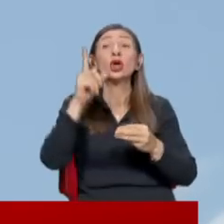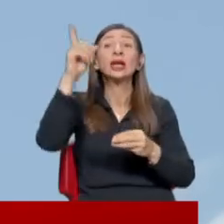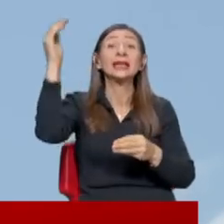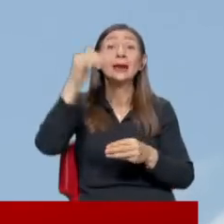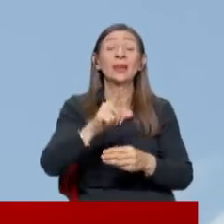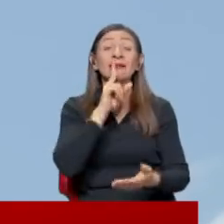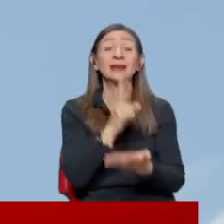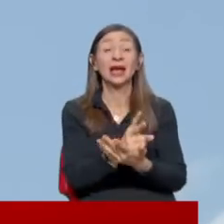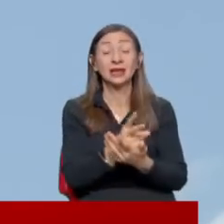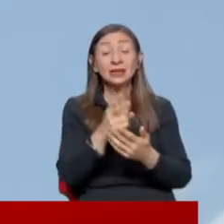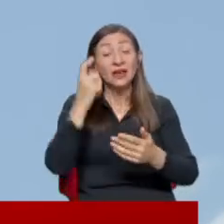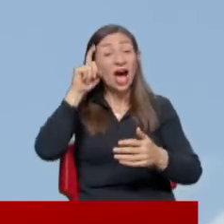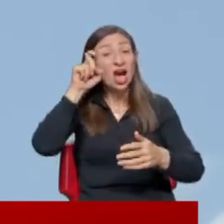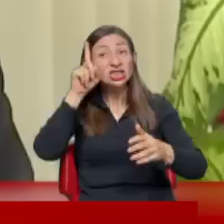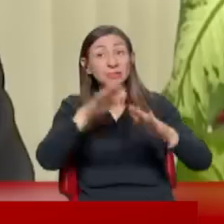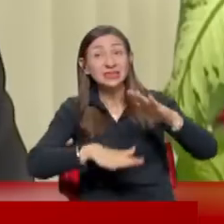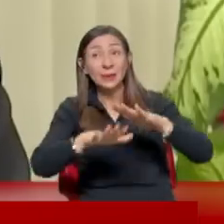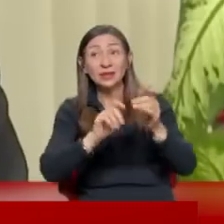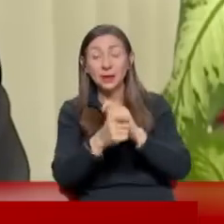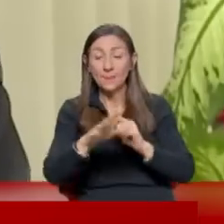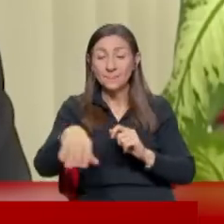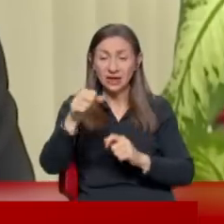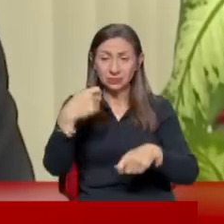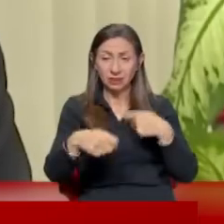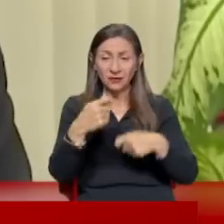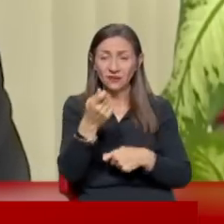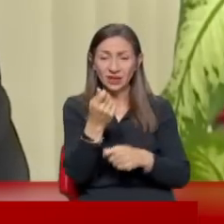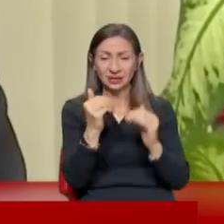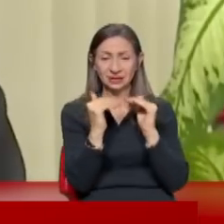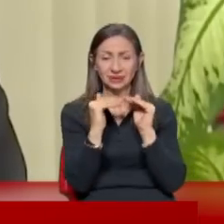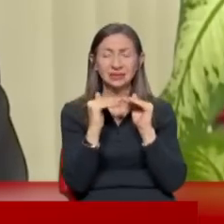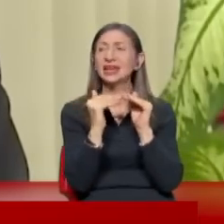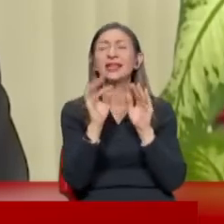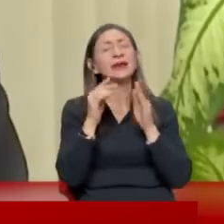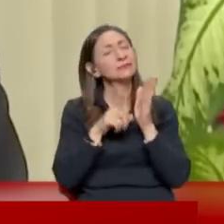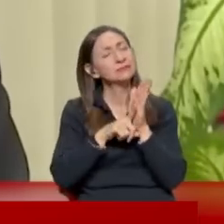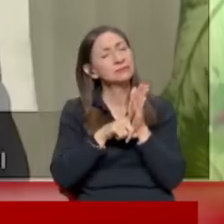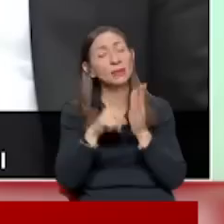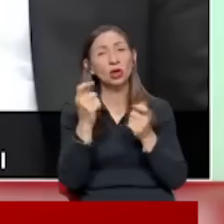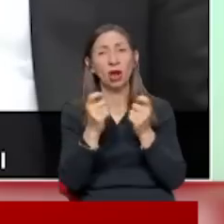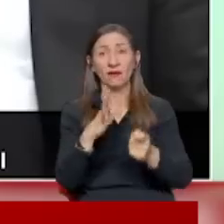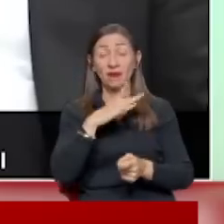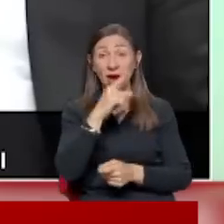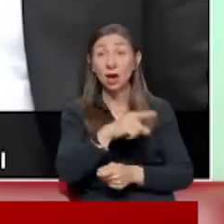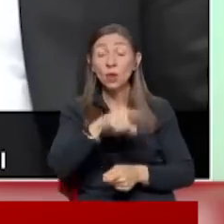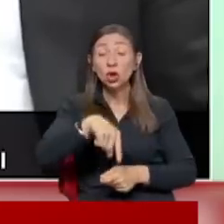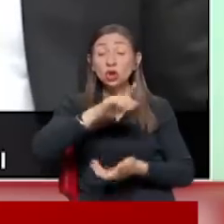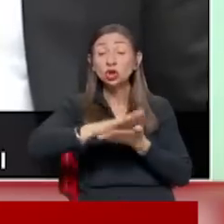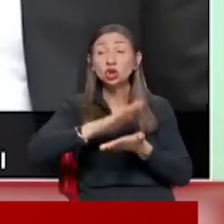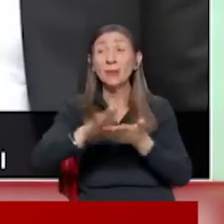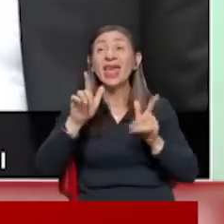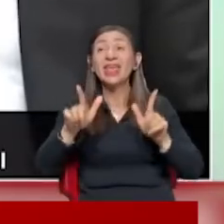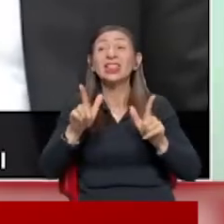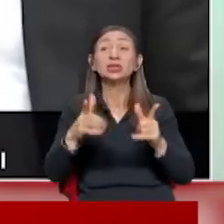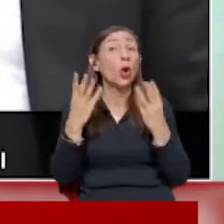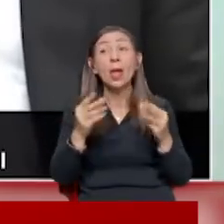gelen bir kararla rasyonel zemine dönecekler? Merkez Bankamız fiyat istikrarı ile ilgili biliyorsunuz bir görevi var. Burada güncelleme